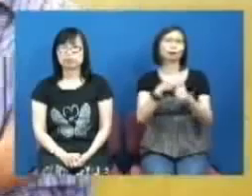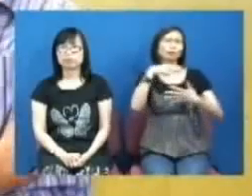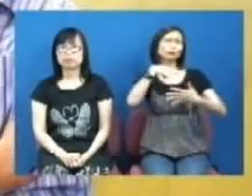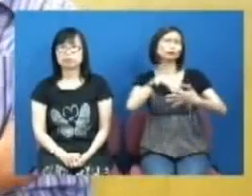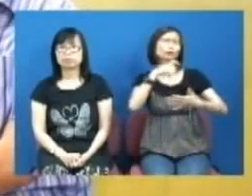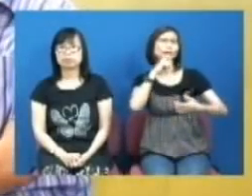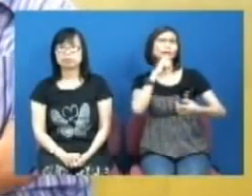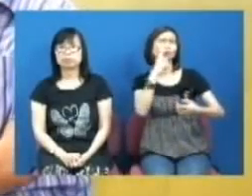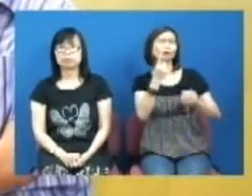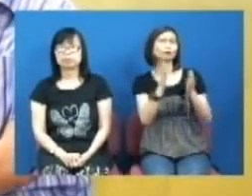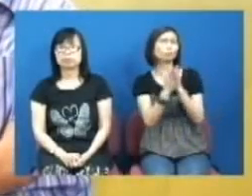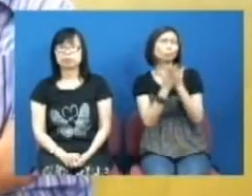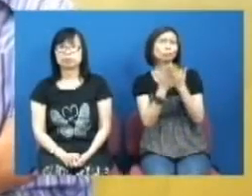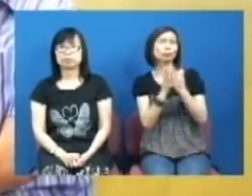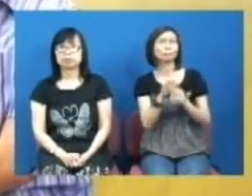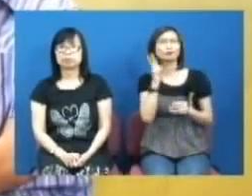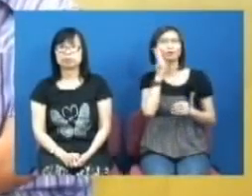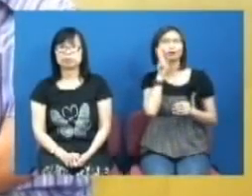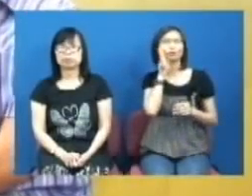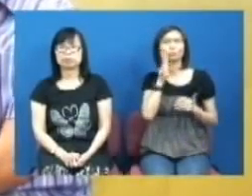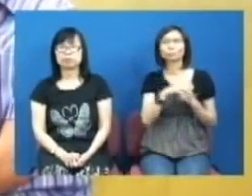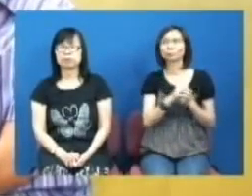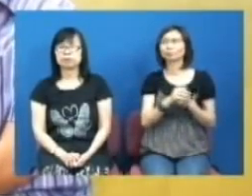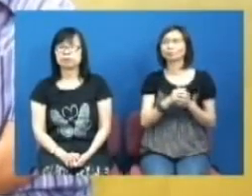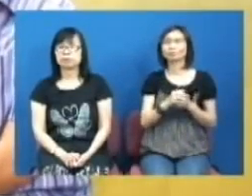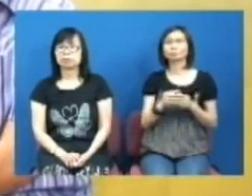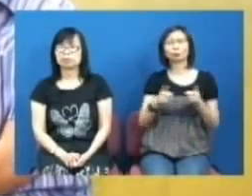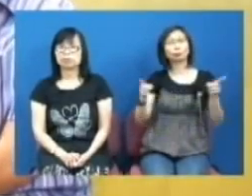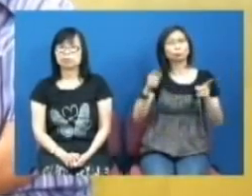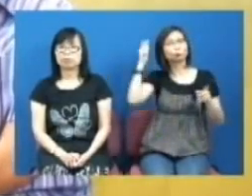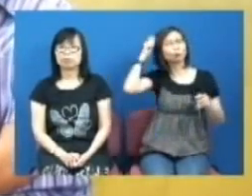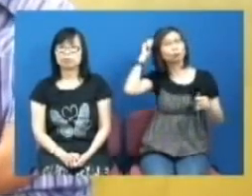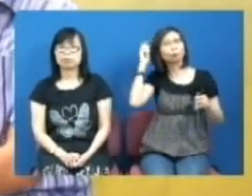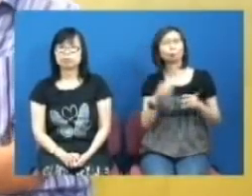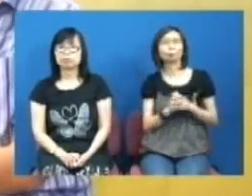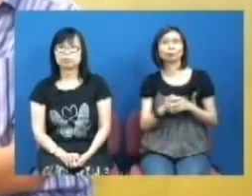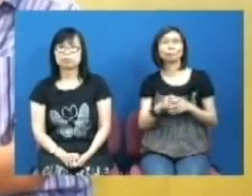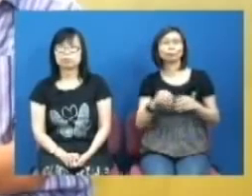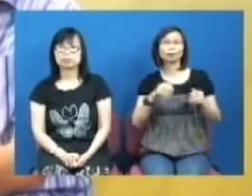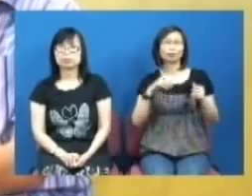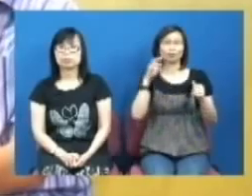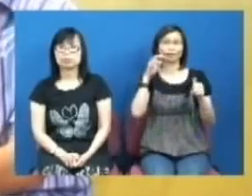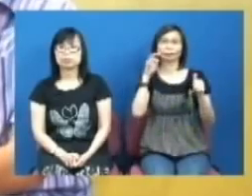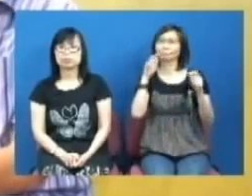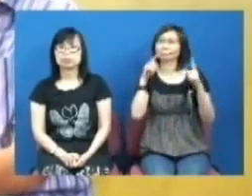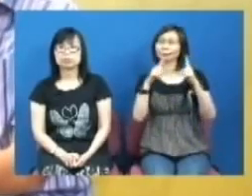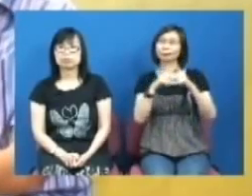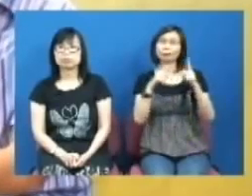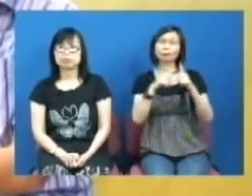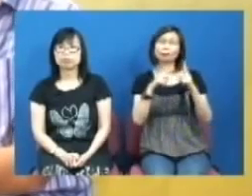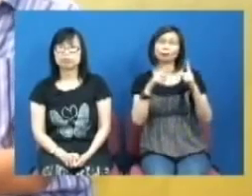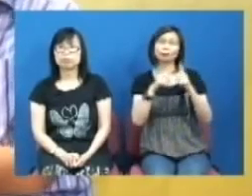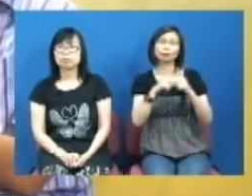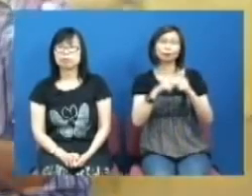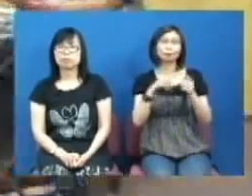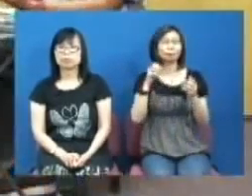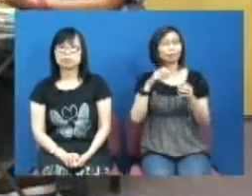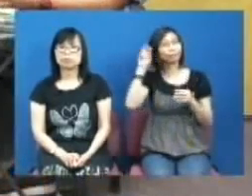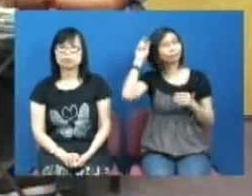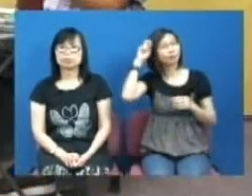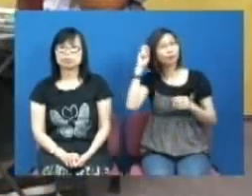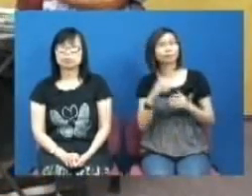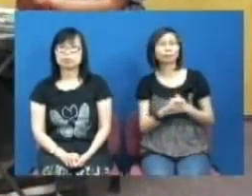成日用呢個譬喻啊嘛，就係話長毛永喺民調裏邊咧個分係最低嘅，但係點解最終去到選舉佢得票係最高咧？咁你點樣去解